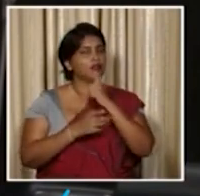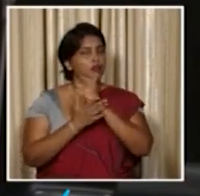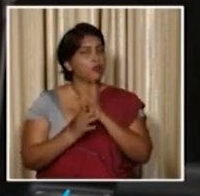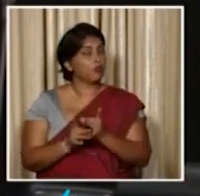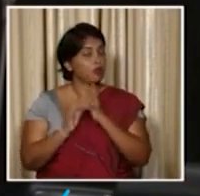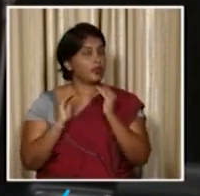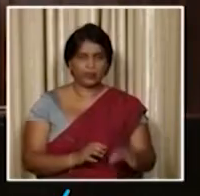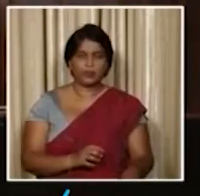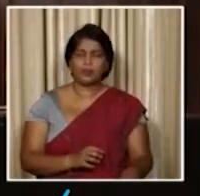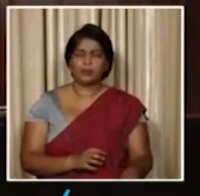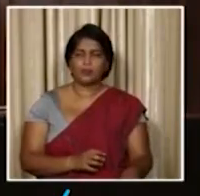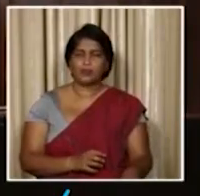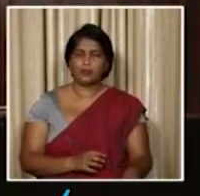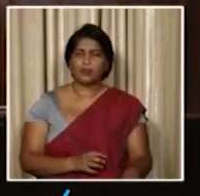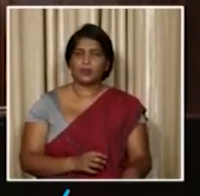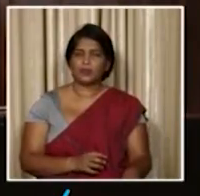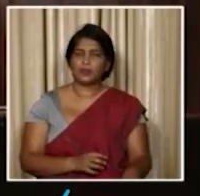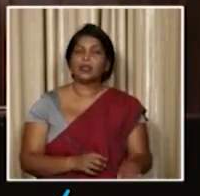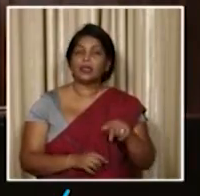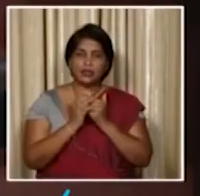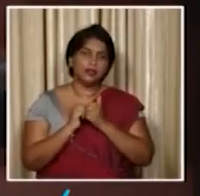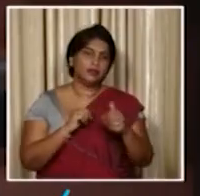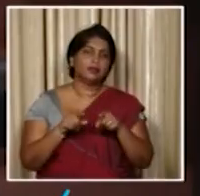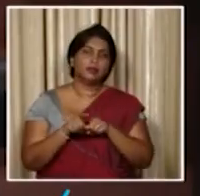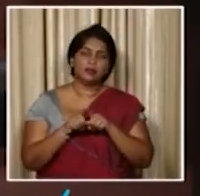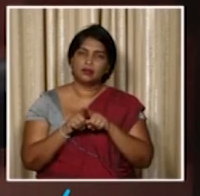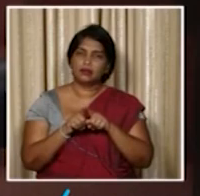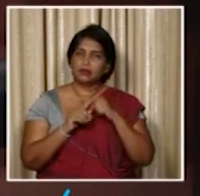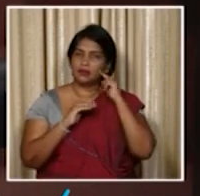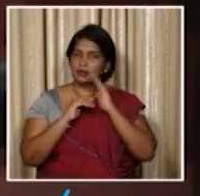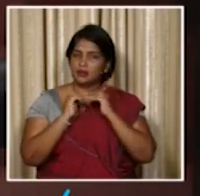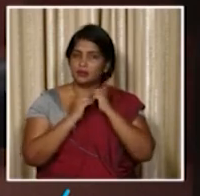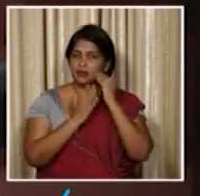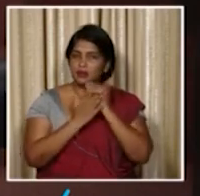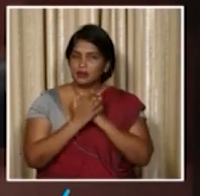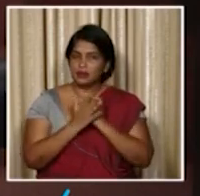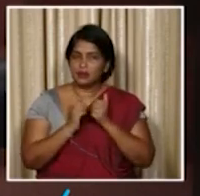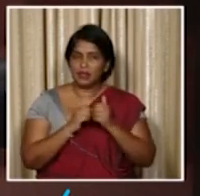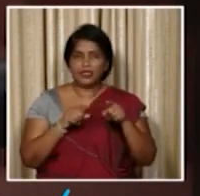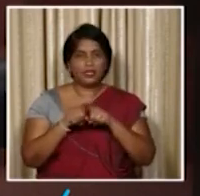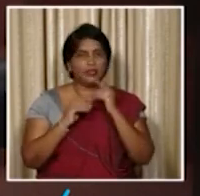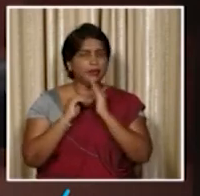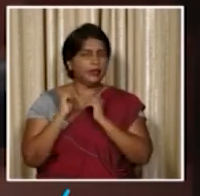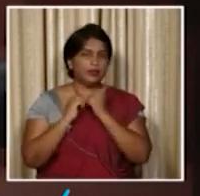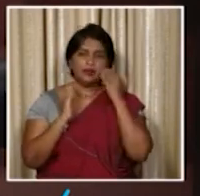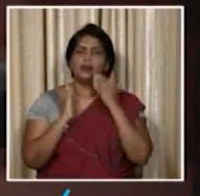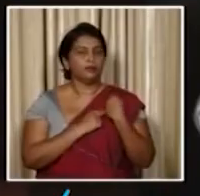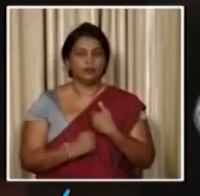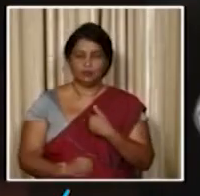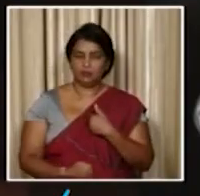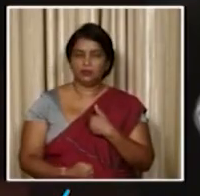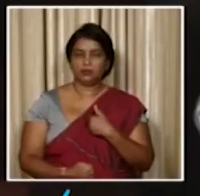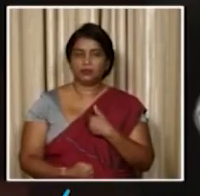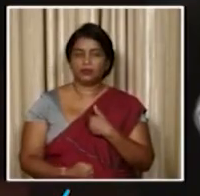අනුකූලයි කියලා සහතිකය දෙන්නේ නැහැ දැනට තියෙන්නේ ඔබතුමා කියන පරිදි සත්භාවයේ නමුත් ඒකම මතම මේක තියෙන්න පුළුවන්ද කියන ප්‍රශ්නේ තමයි ඉදිරියට පැන නගින්න අපි